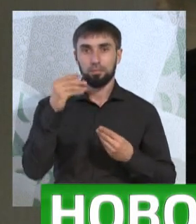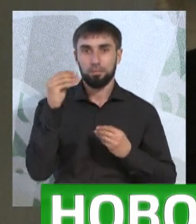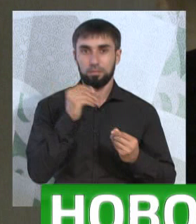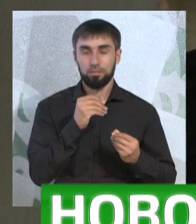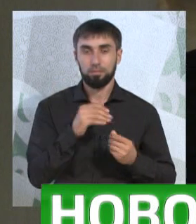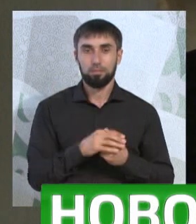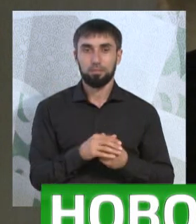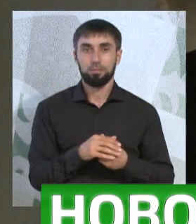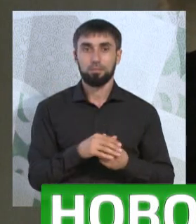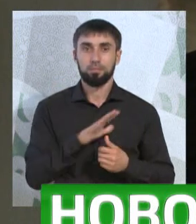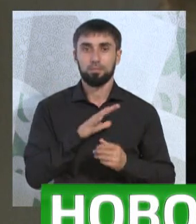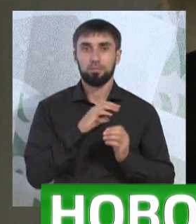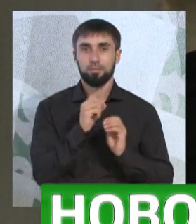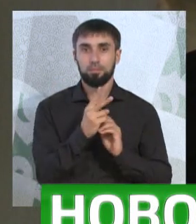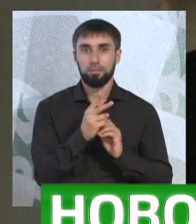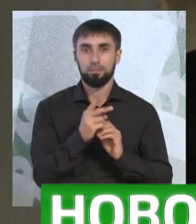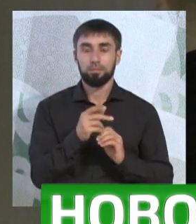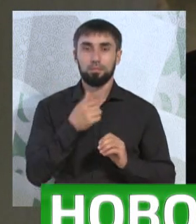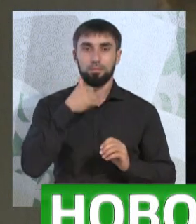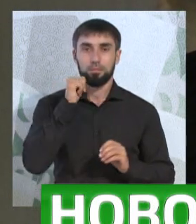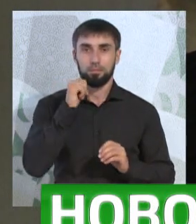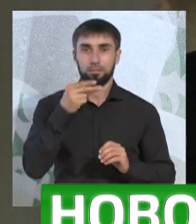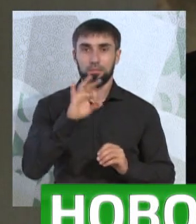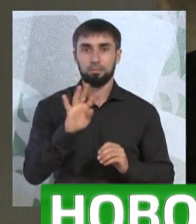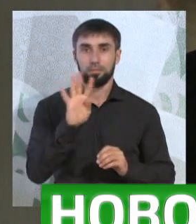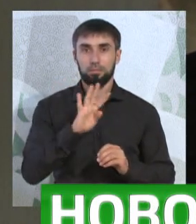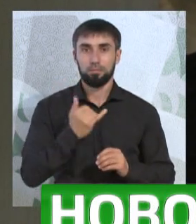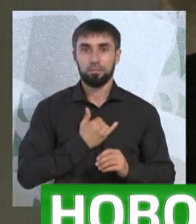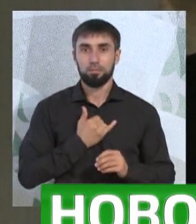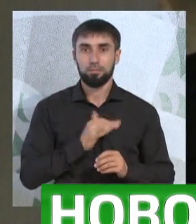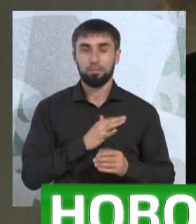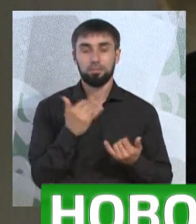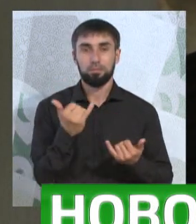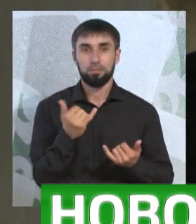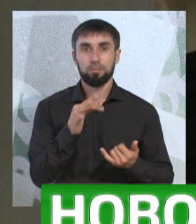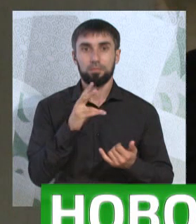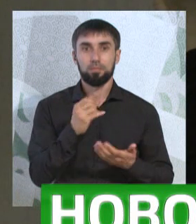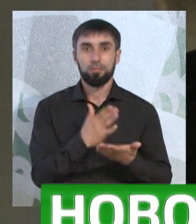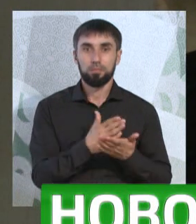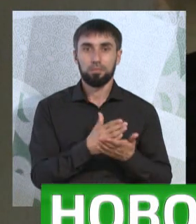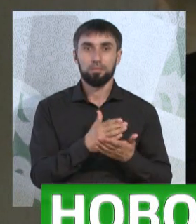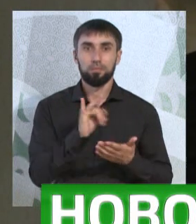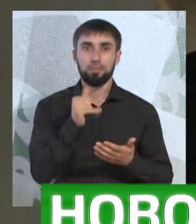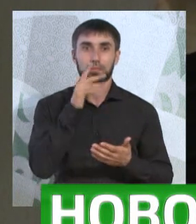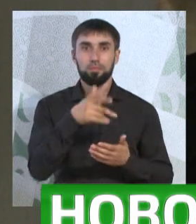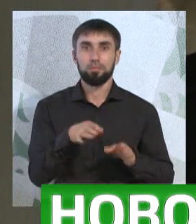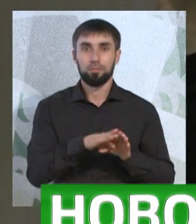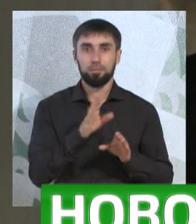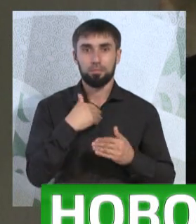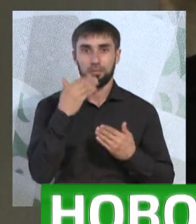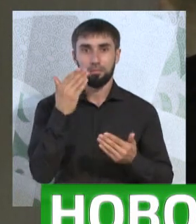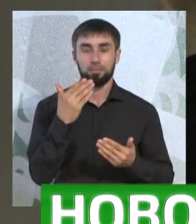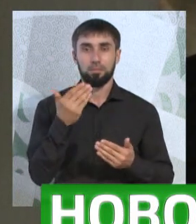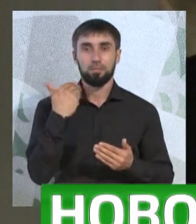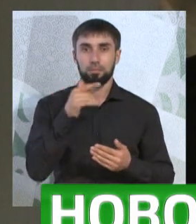воду где-то в обед. Или вот вчера у нас до 4 она была. Сейчас она идет. Не знаю, когда она отключится. А раньше